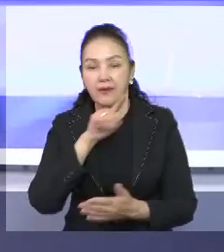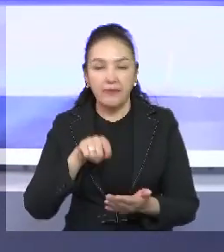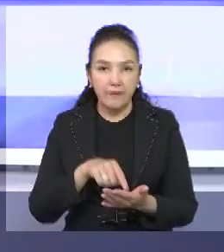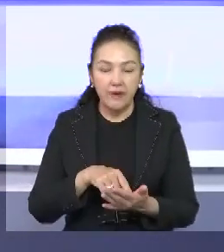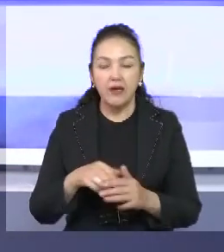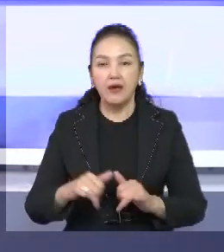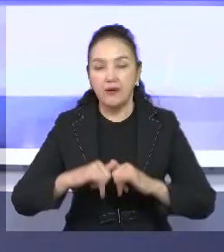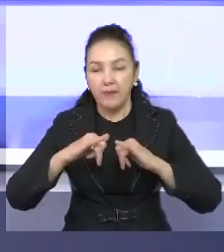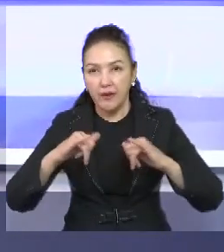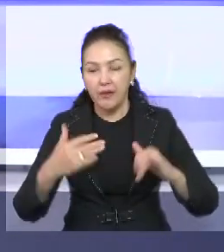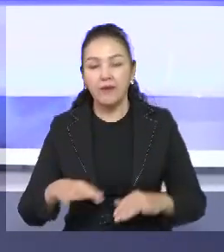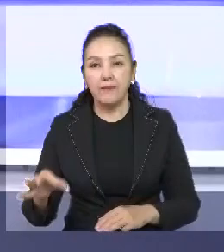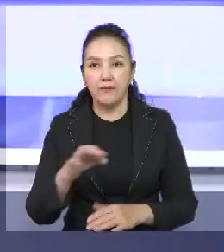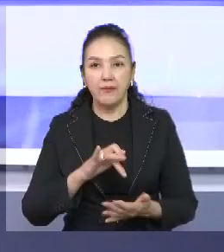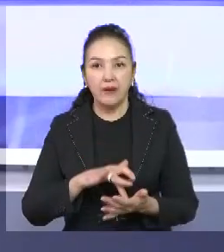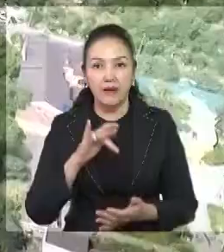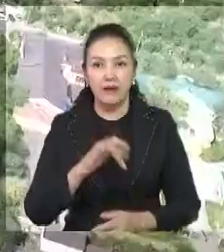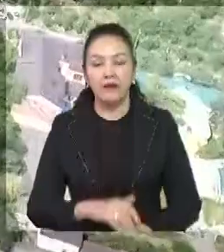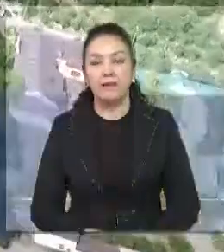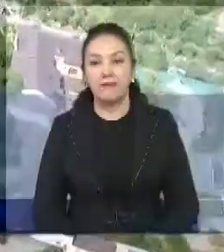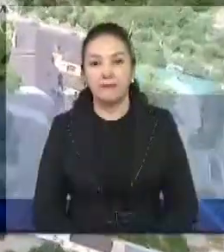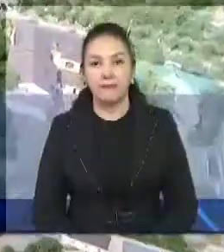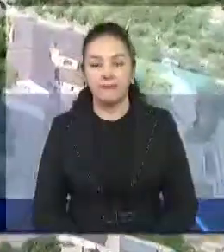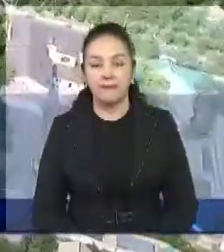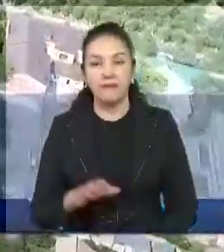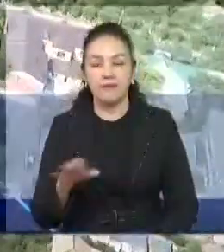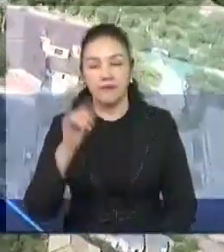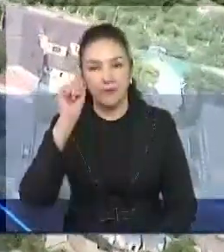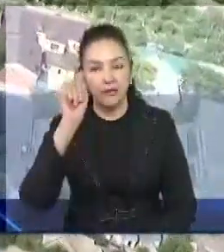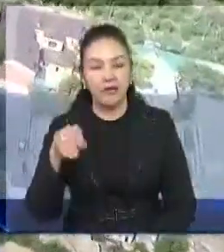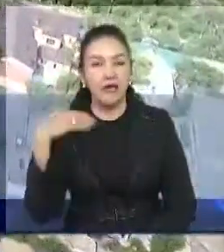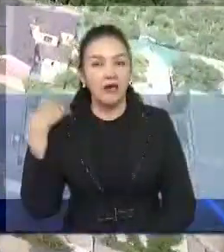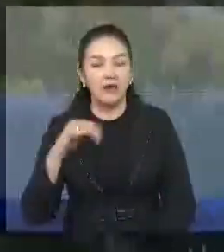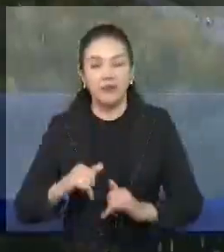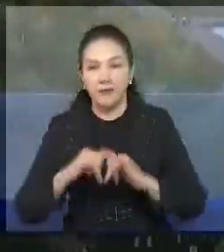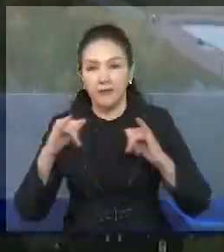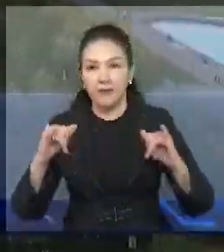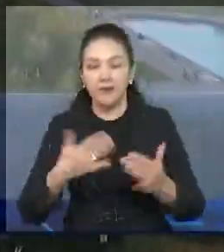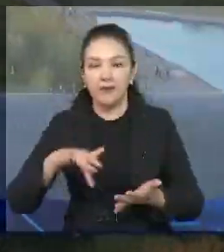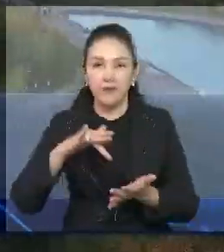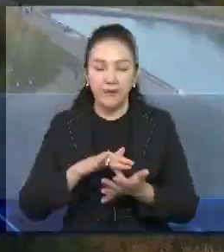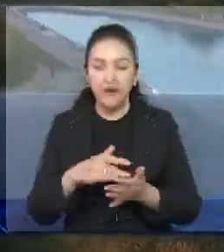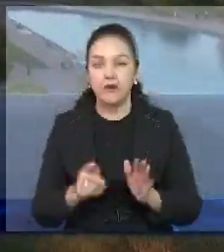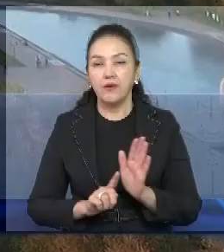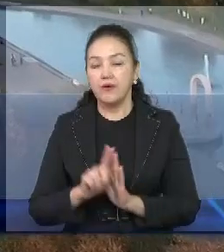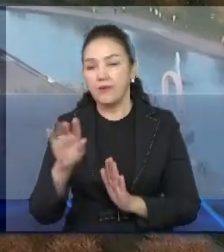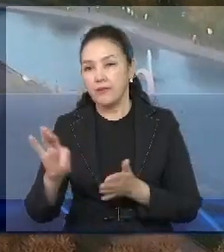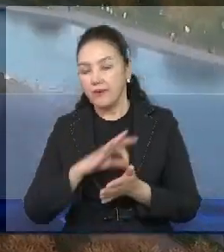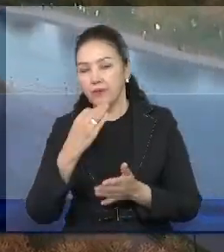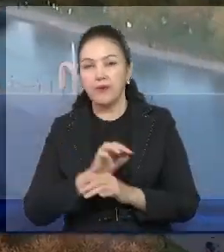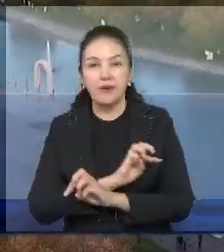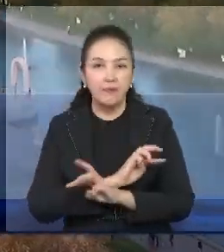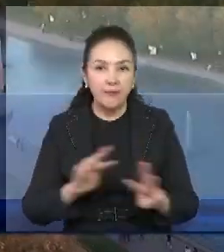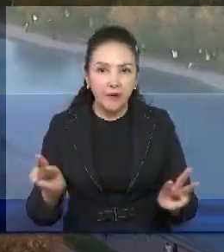комплексного развития областного центра всем известно что Актобе динамично развивающийся город который скором будущем станет